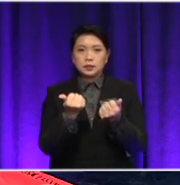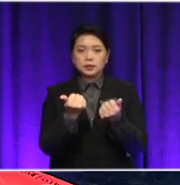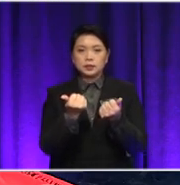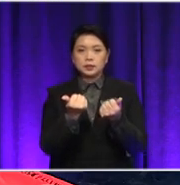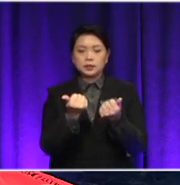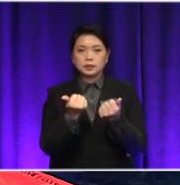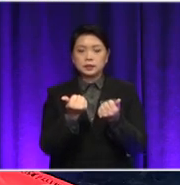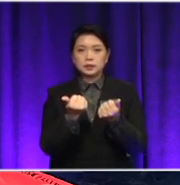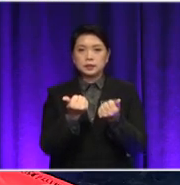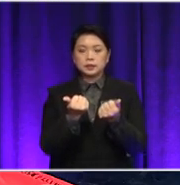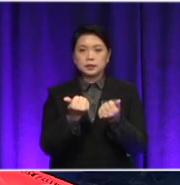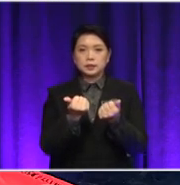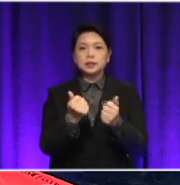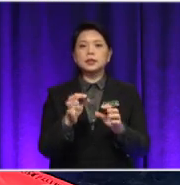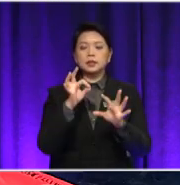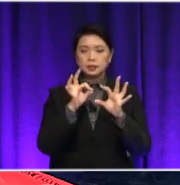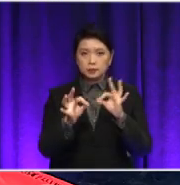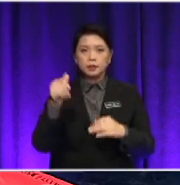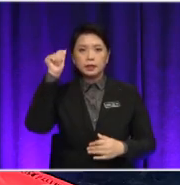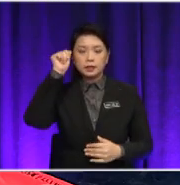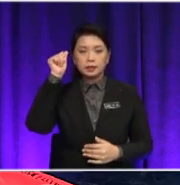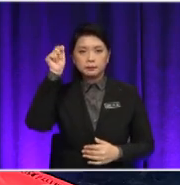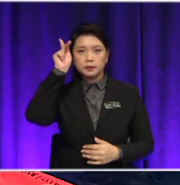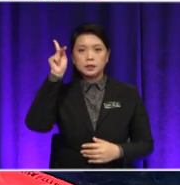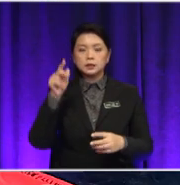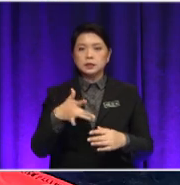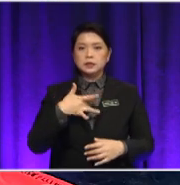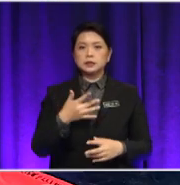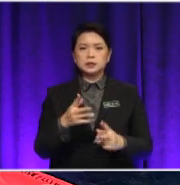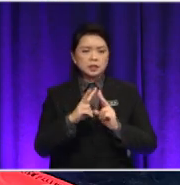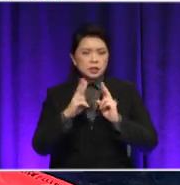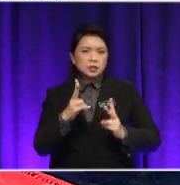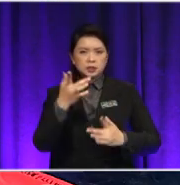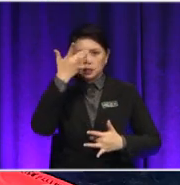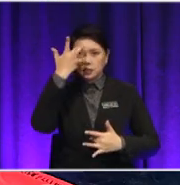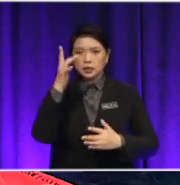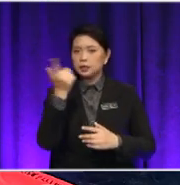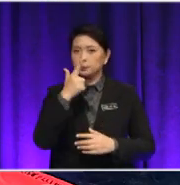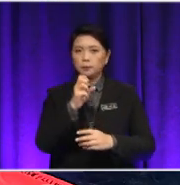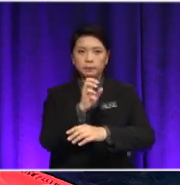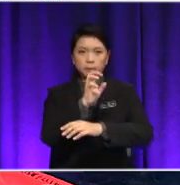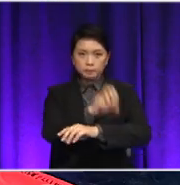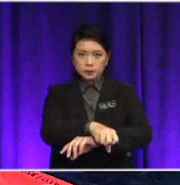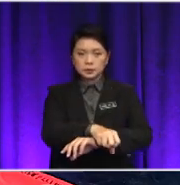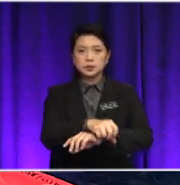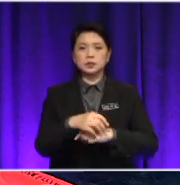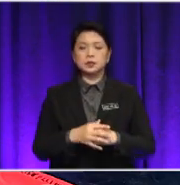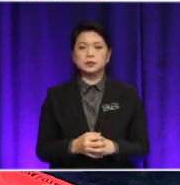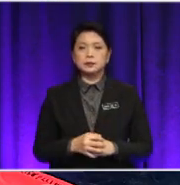Okey, baik. Kalau dia terasa sakit sangat, jangan kita paksa dia. Okey. Boleh lagi? Okey, cikgu. Okey. Dia